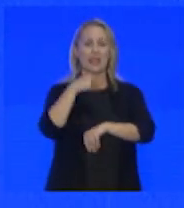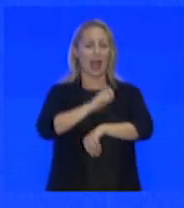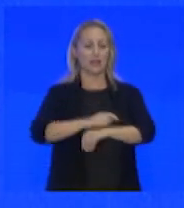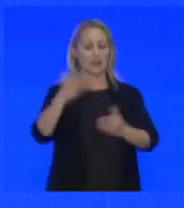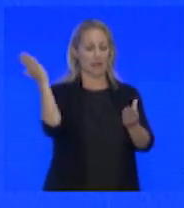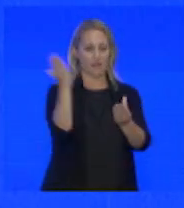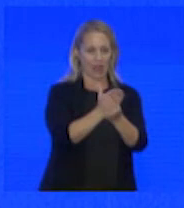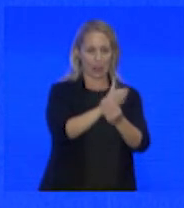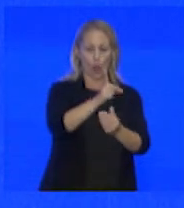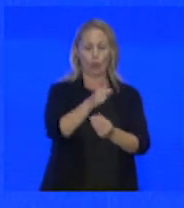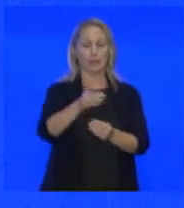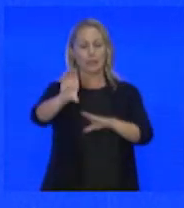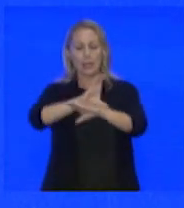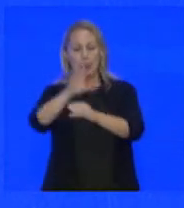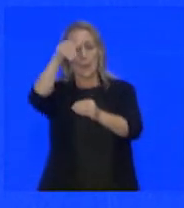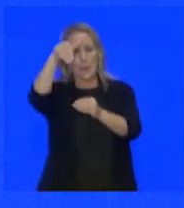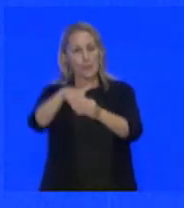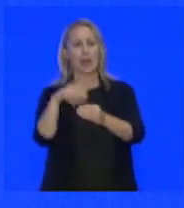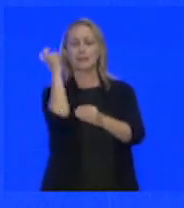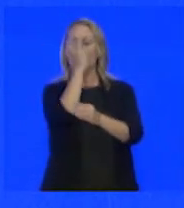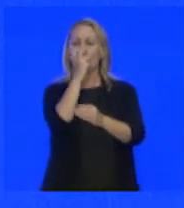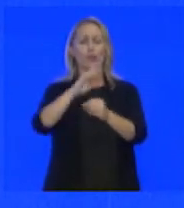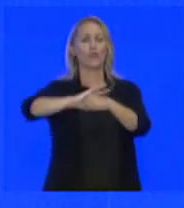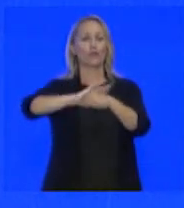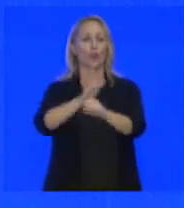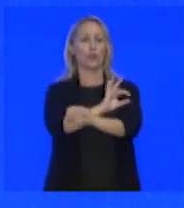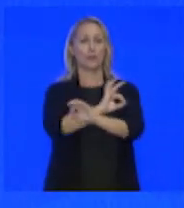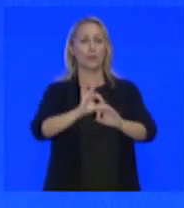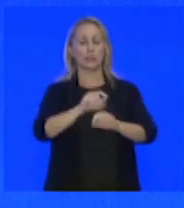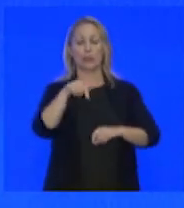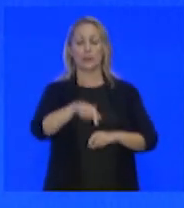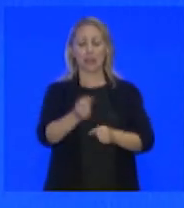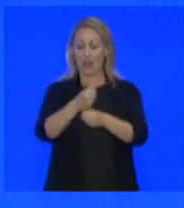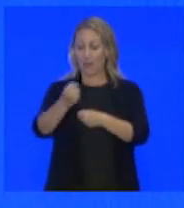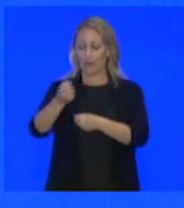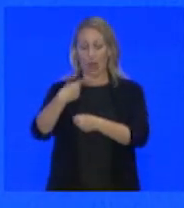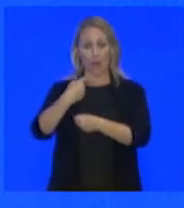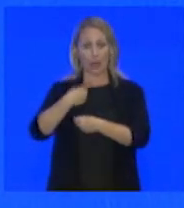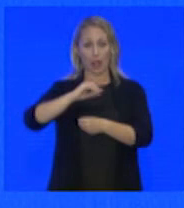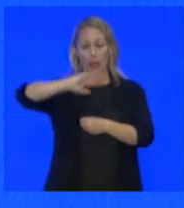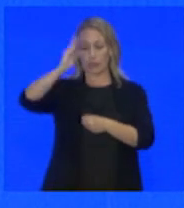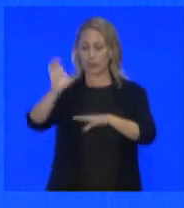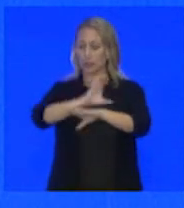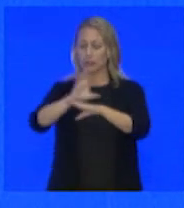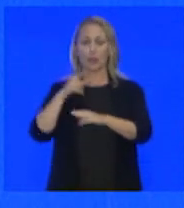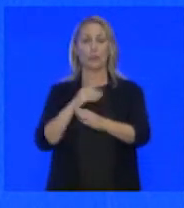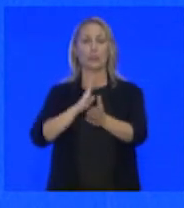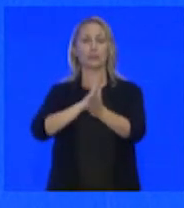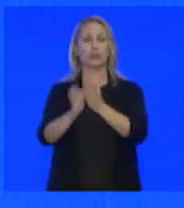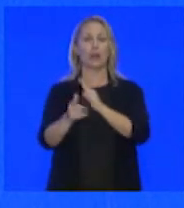η πλήρης αξιοποίηση της ηλεκτρονικής συνταγογράφησης για να πατάξουμε επιτέλους τη μάστιγα